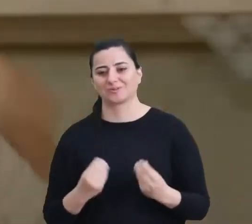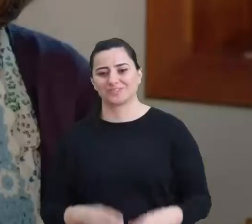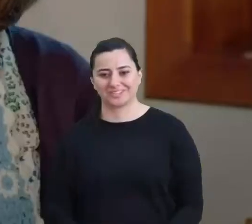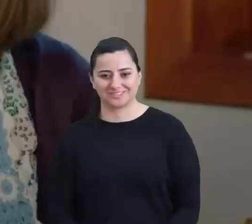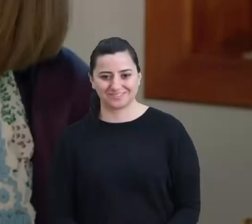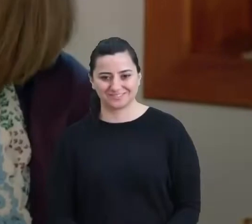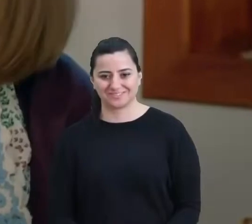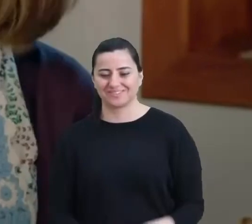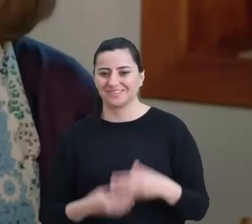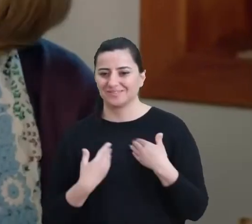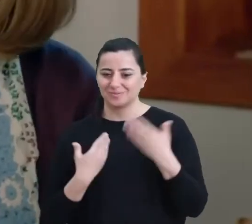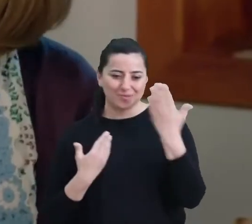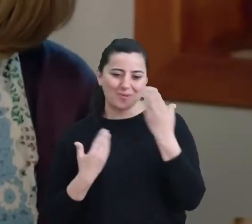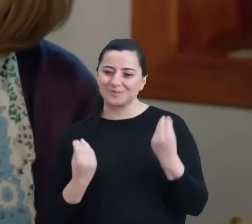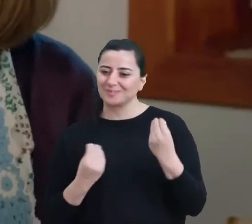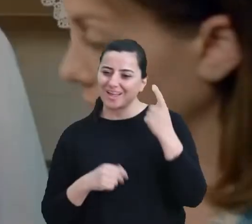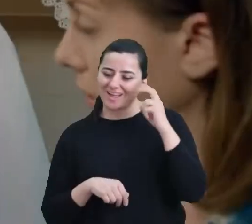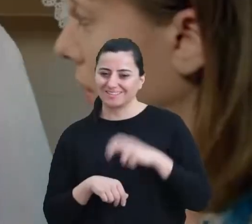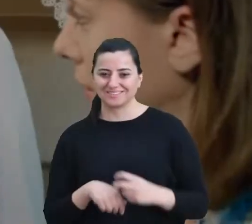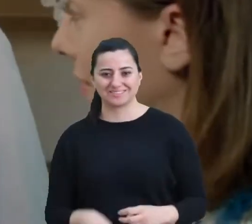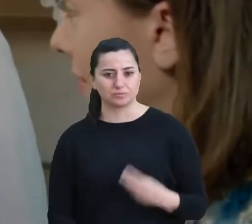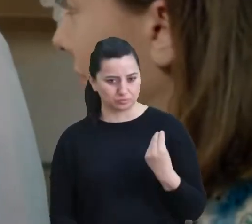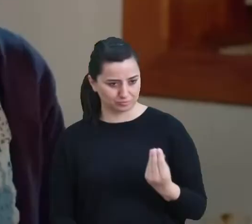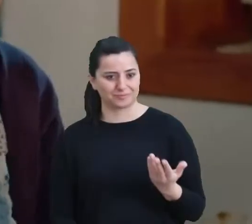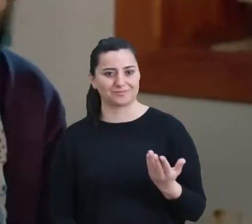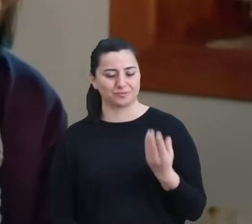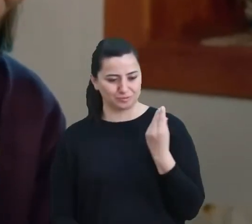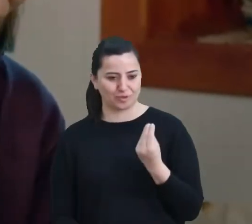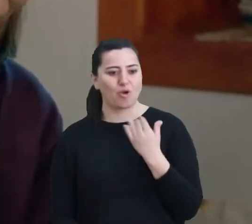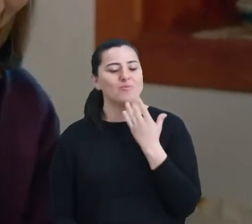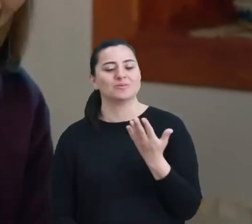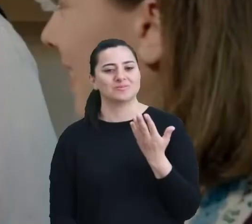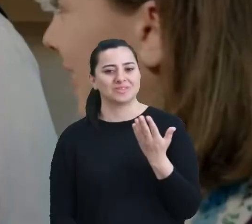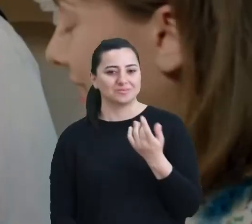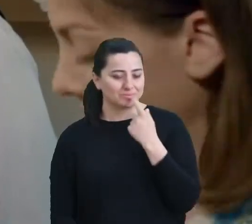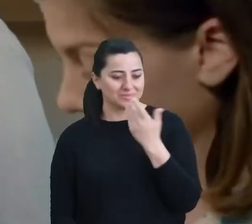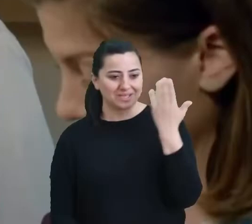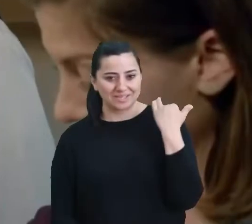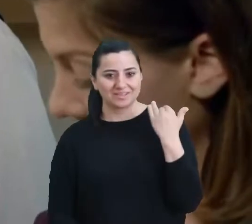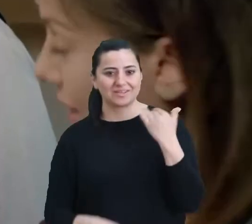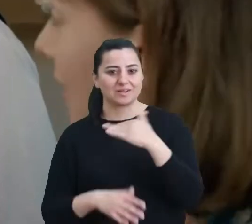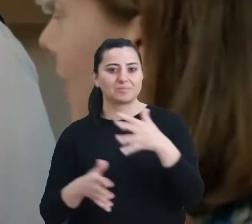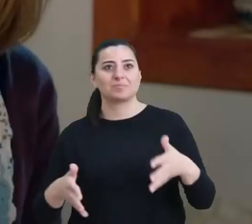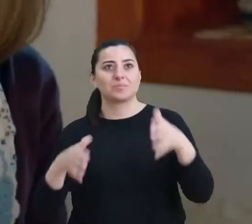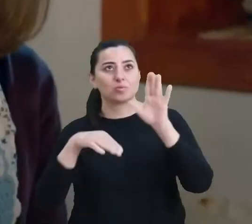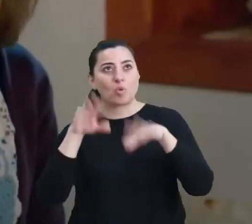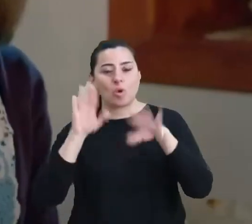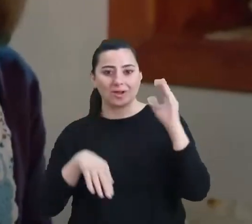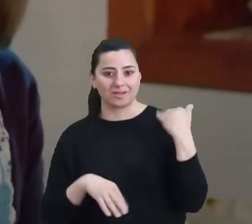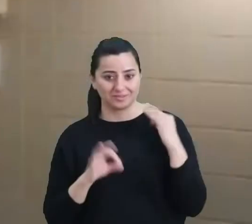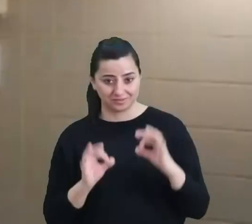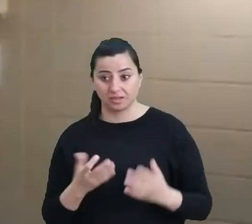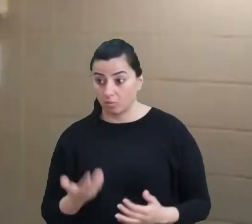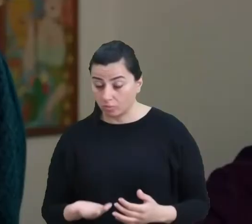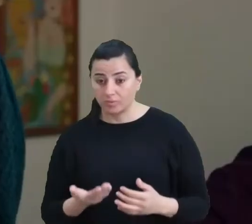güzel geçti. Bizim okul ne kadar güzel ya. Güzel tabii kızım. Güzel olmaz mı? Daha geçen sene bütün binayı belediye olarak boyattık ya. Öyle